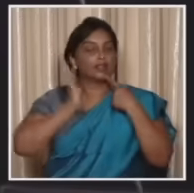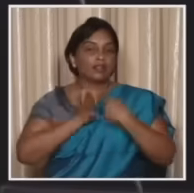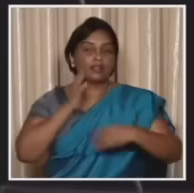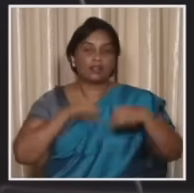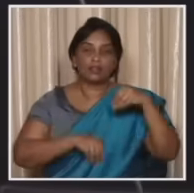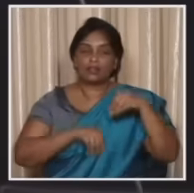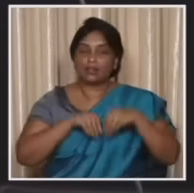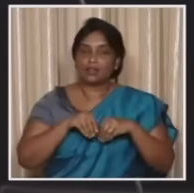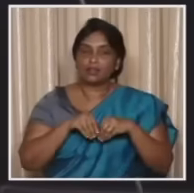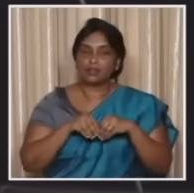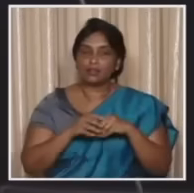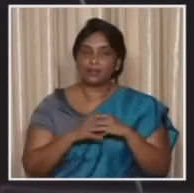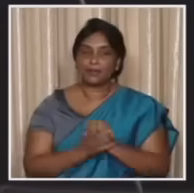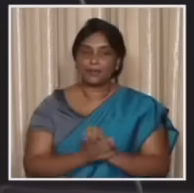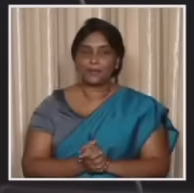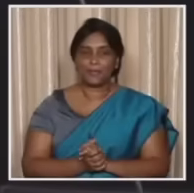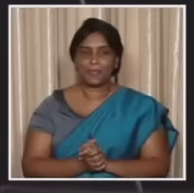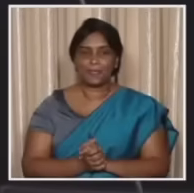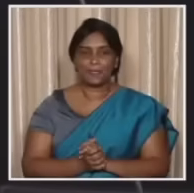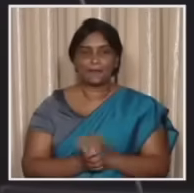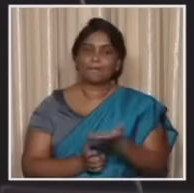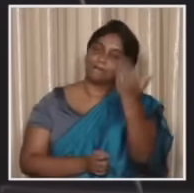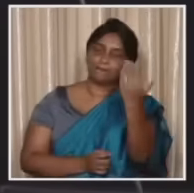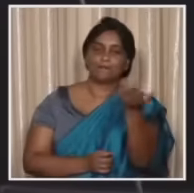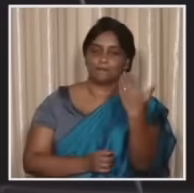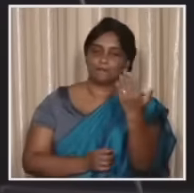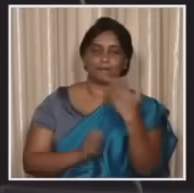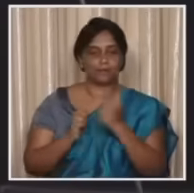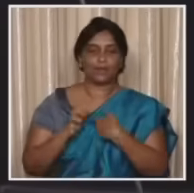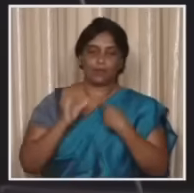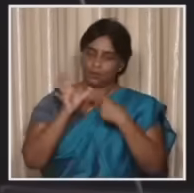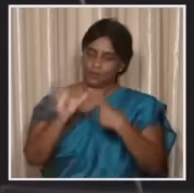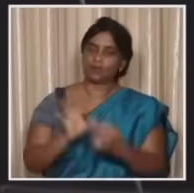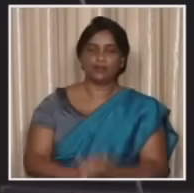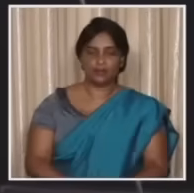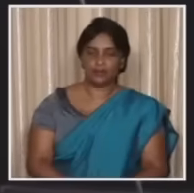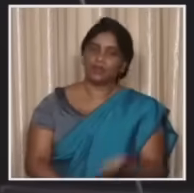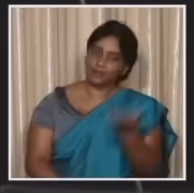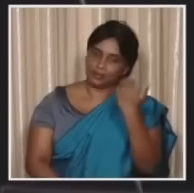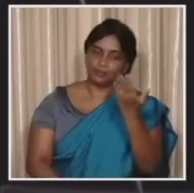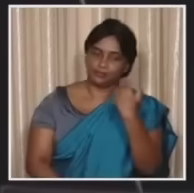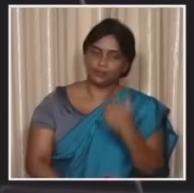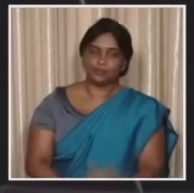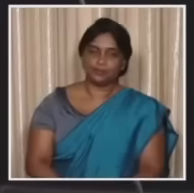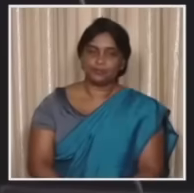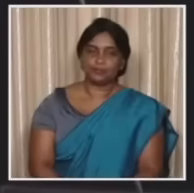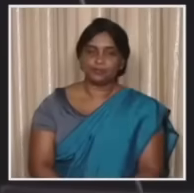දේශපාලනේ හරි හරි කියන්න මම දෙන්නම් උත්තර. හරි ආ